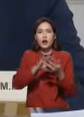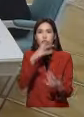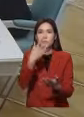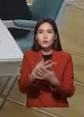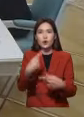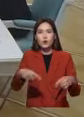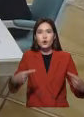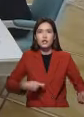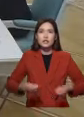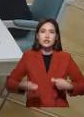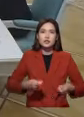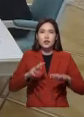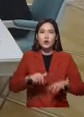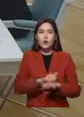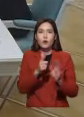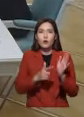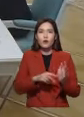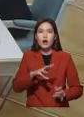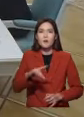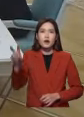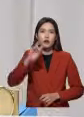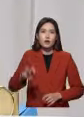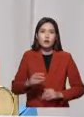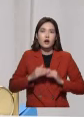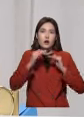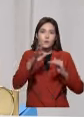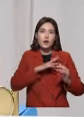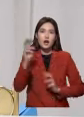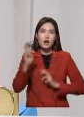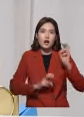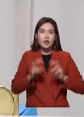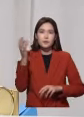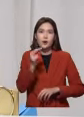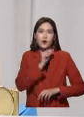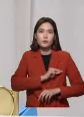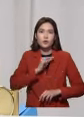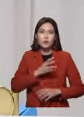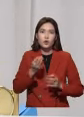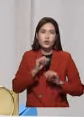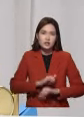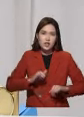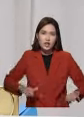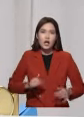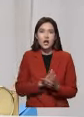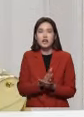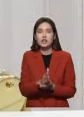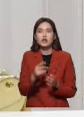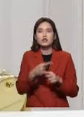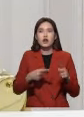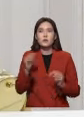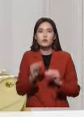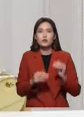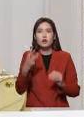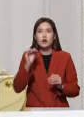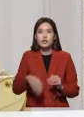өзара сауда саттық 17 миллиард долларға жетті. Өнеркәсіптік кооперация қарқынды дамуда. Қазір жалпы соммасы 33